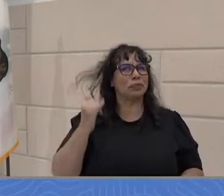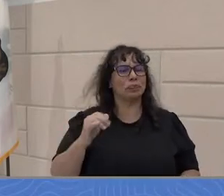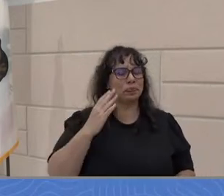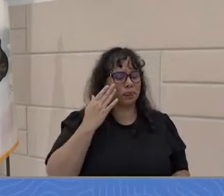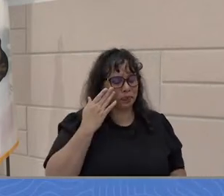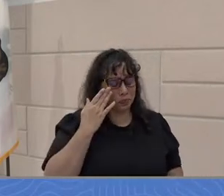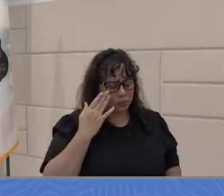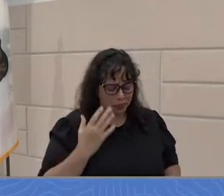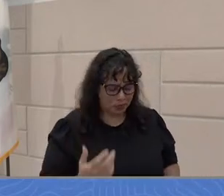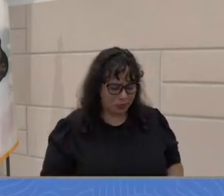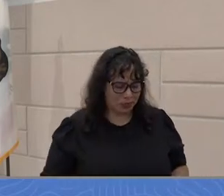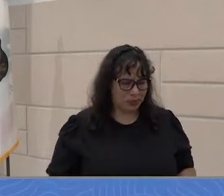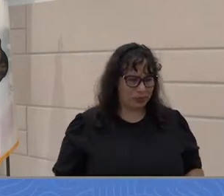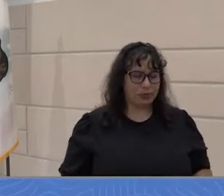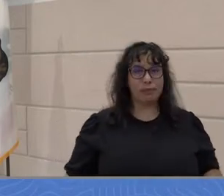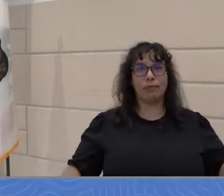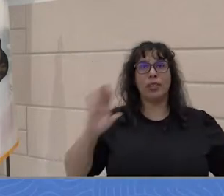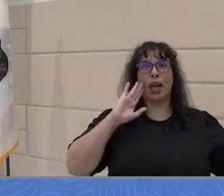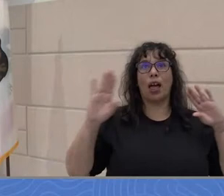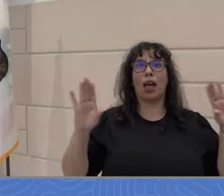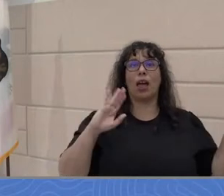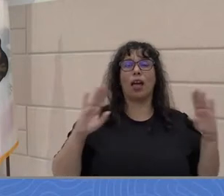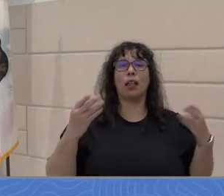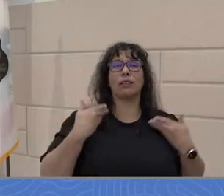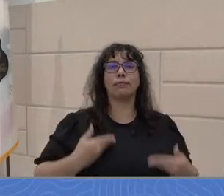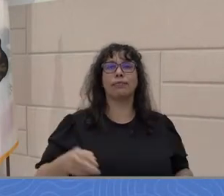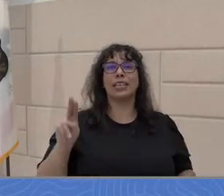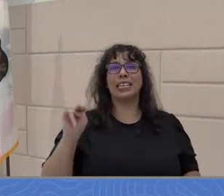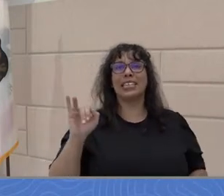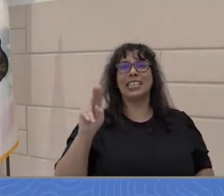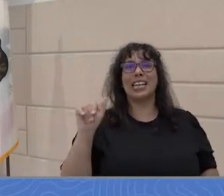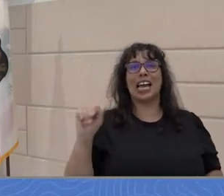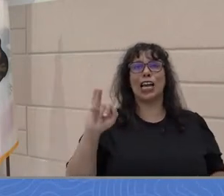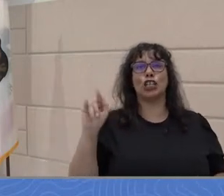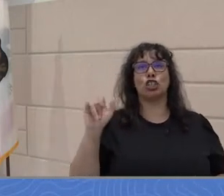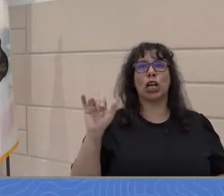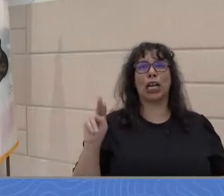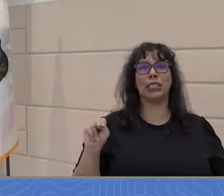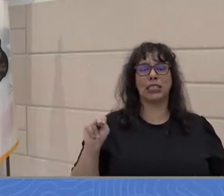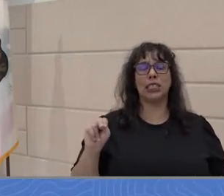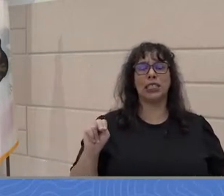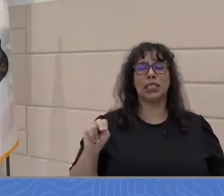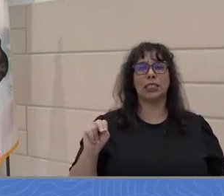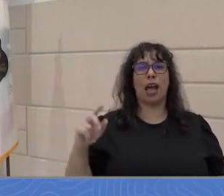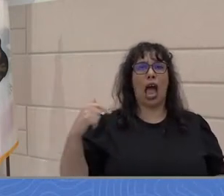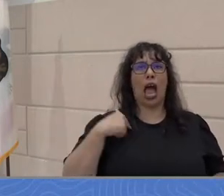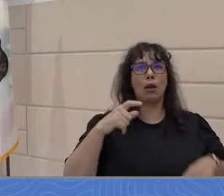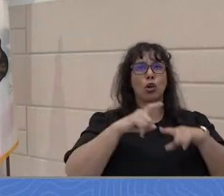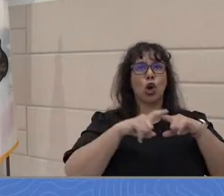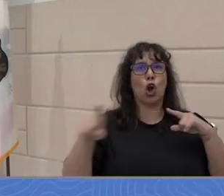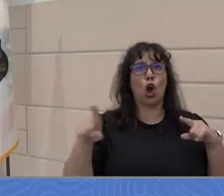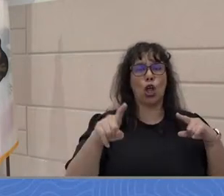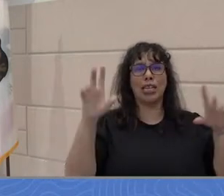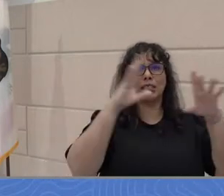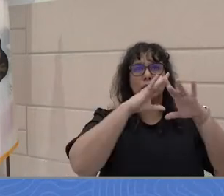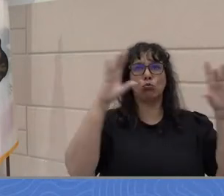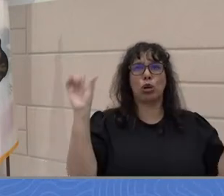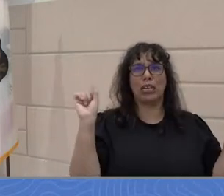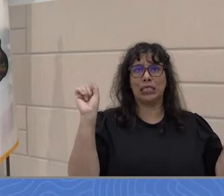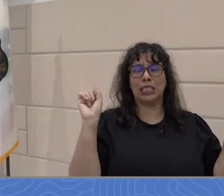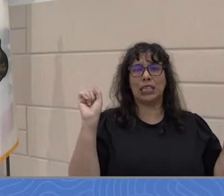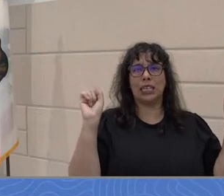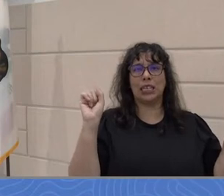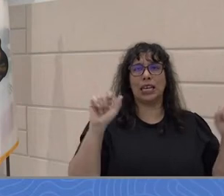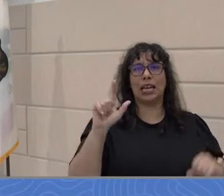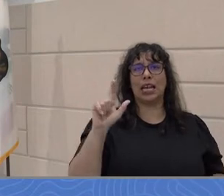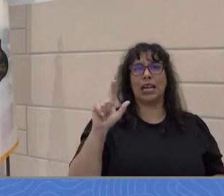យើងនឹងចាក់ស្ដាប់ណាបាទពាក្យផ្ដាំផ្ញើក្នុងទូរស័ព្ទគាត់ឈ្មោះ Nina Jackson គាត់ដាក់ពាក្យ